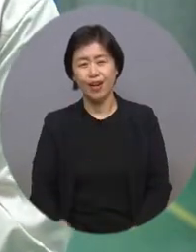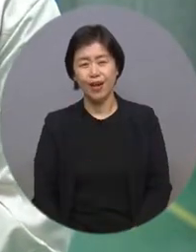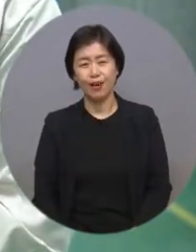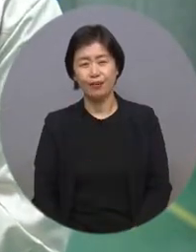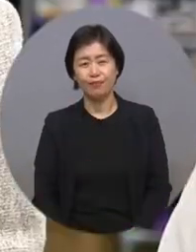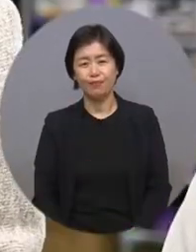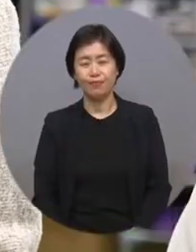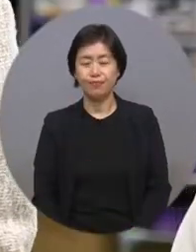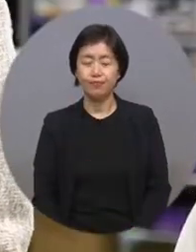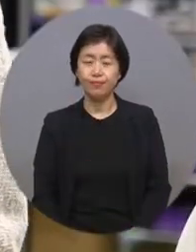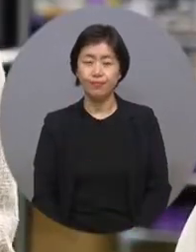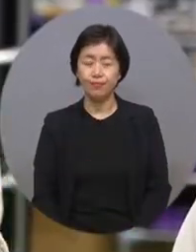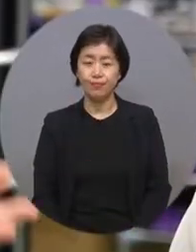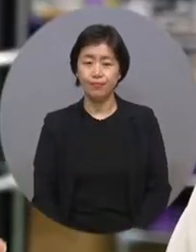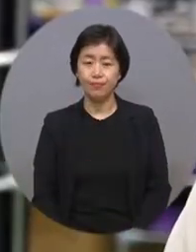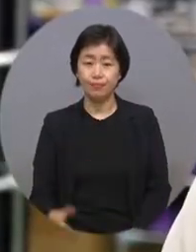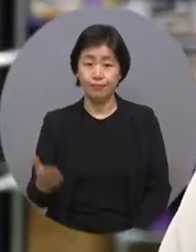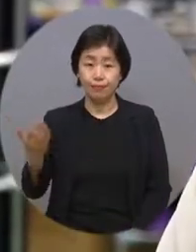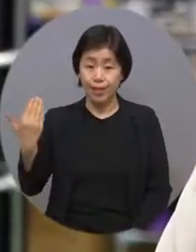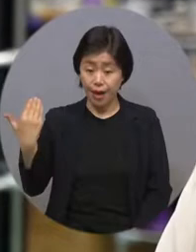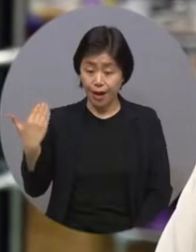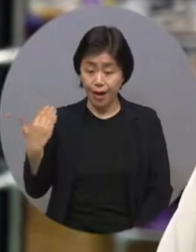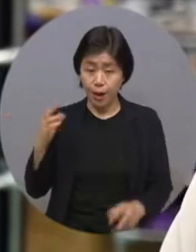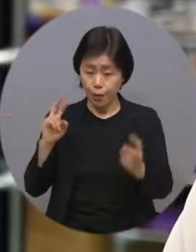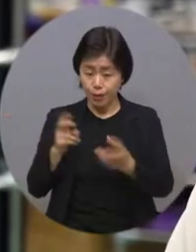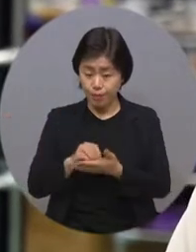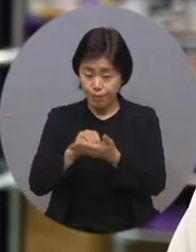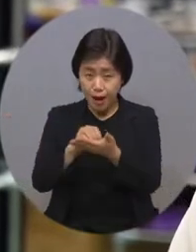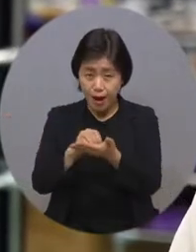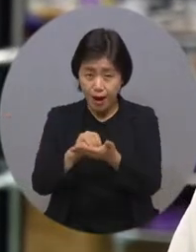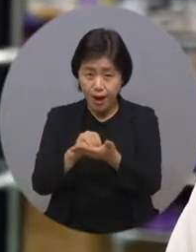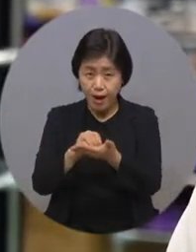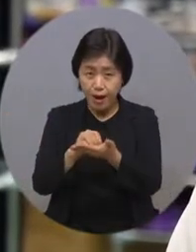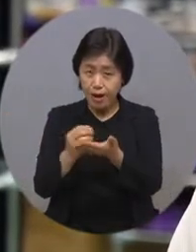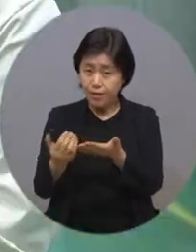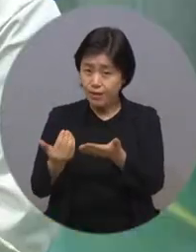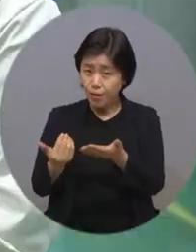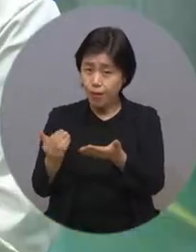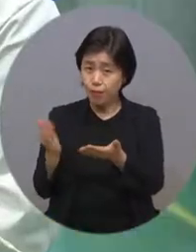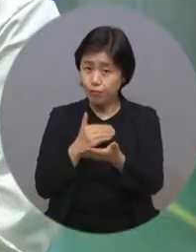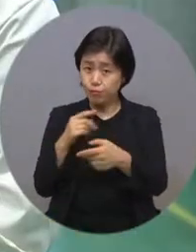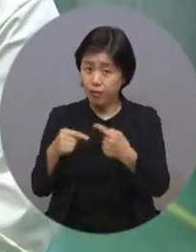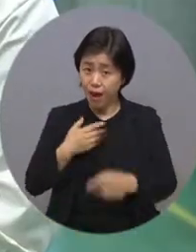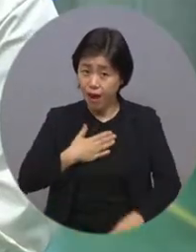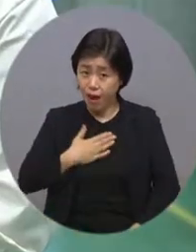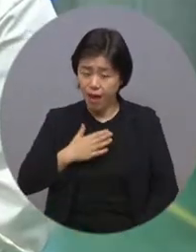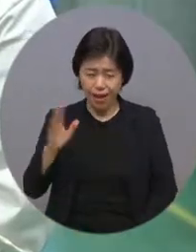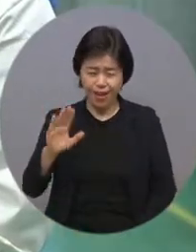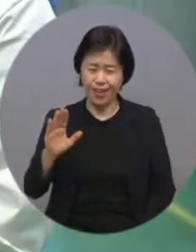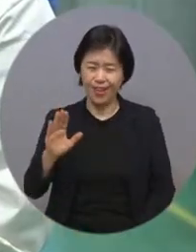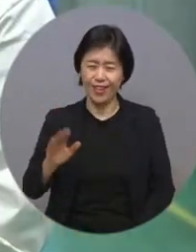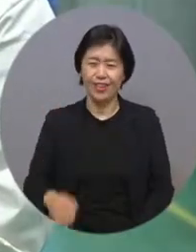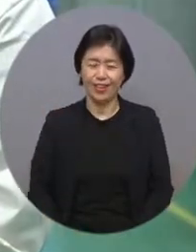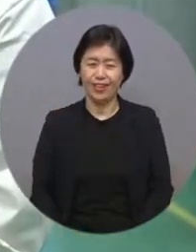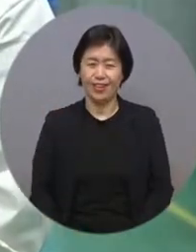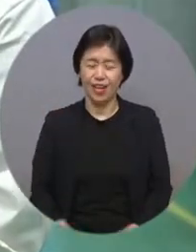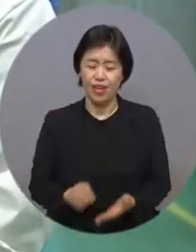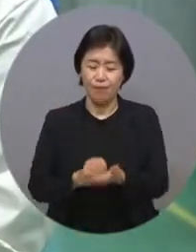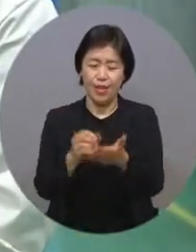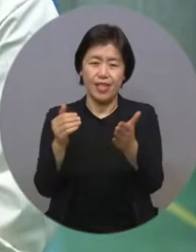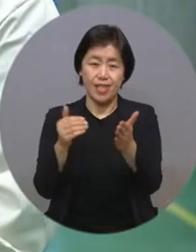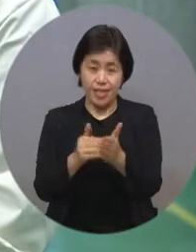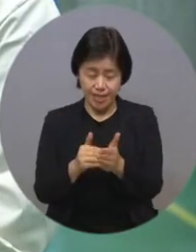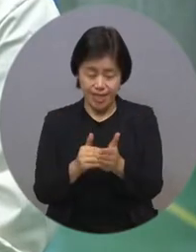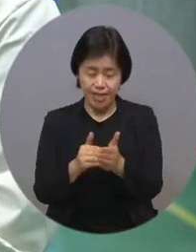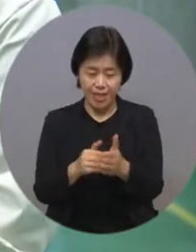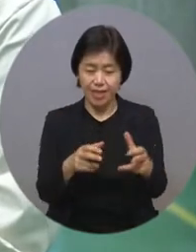했죠. 그러면 입사하시기 전부터 수화를 아셨던 건 아니시죠? 네, 아니죠. 그럼 입사를 해서 이제 장애사원분들과 함께